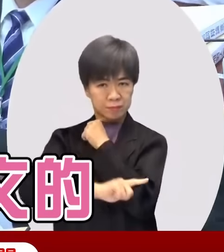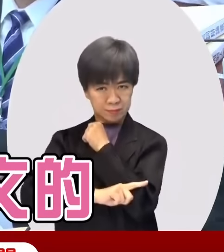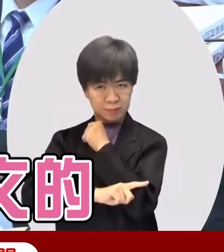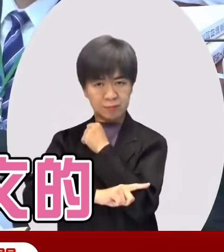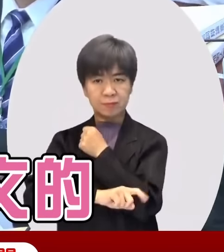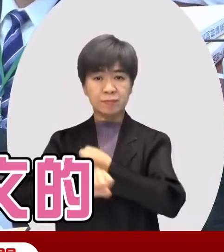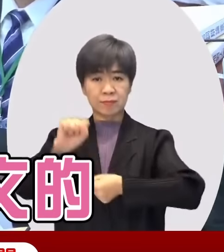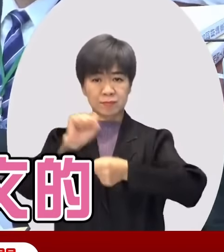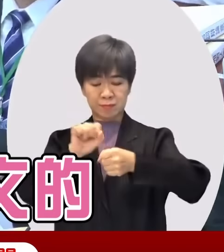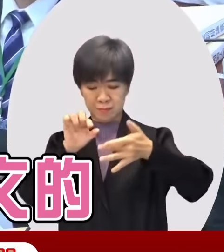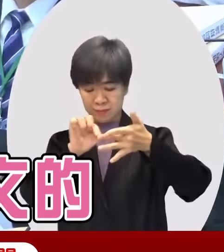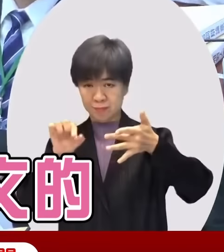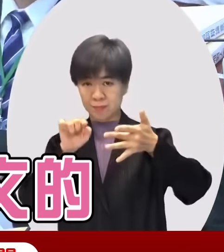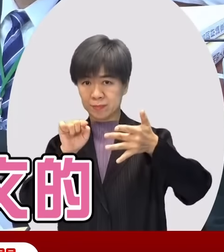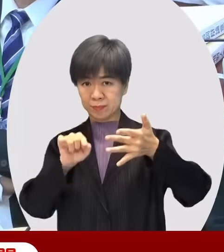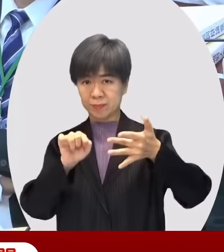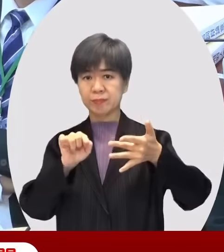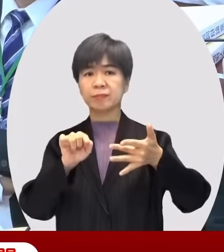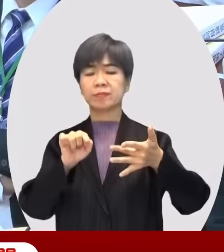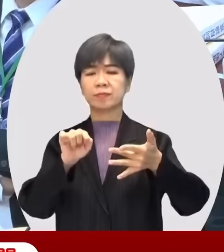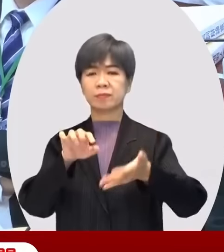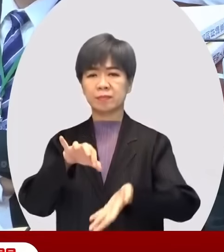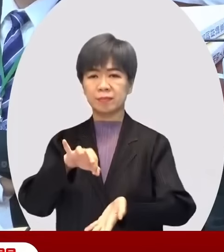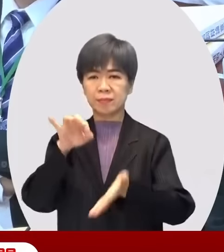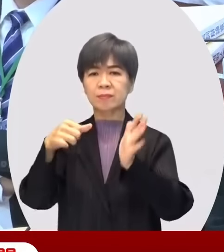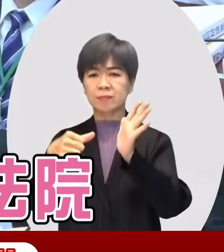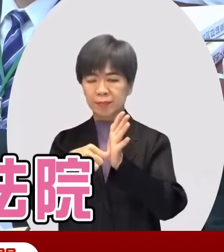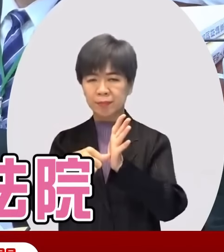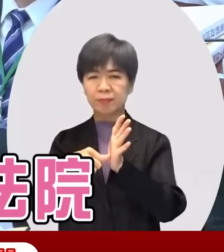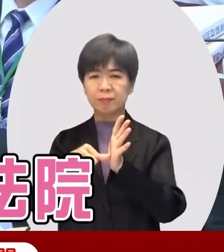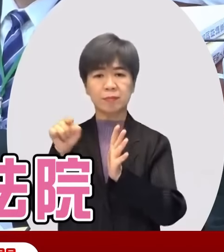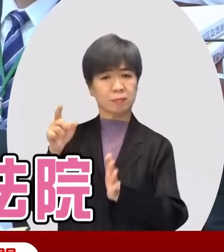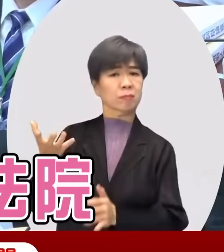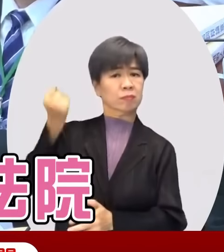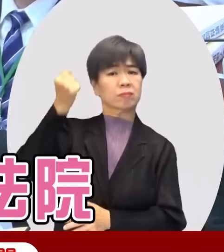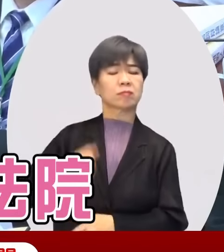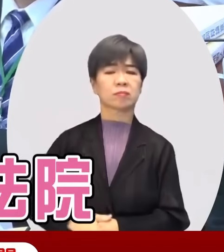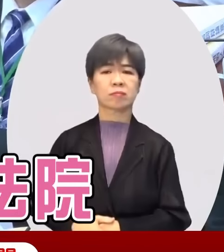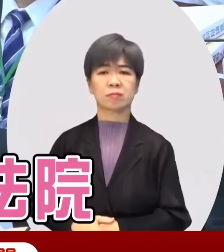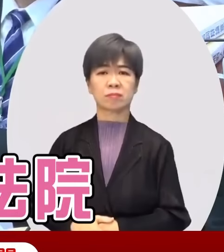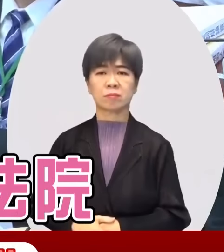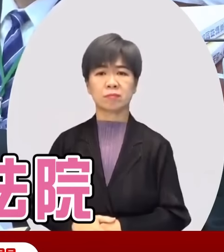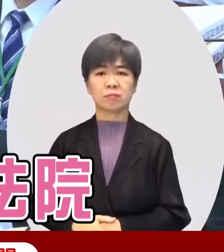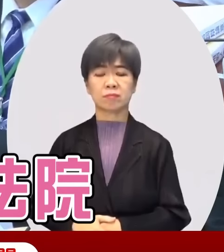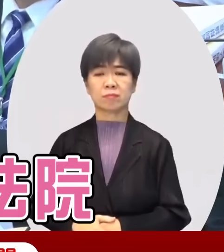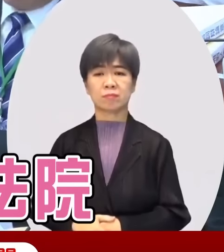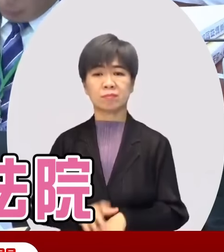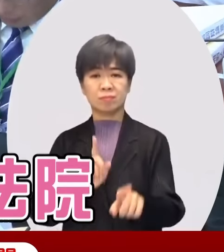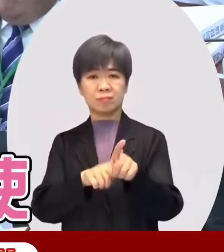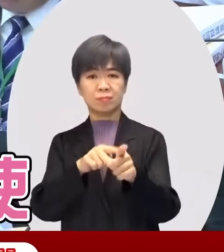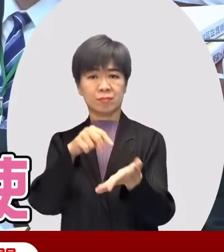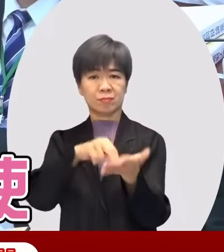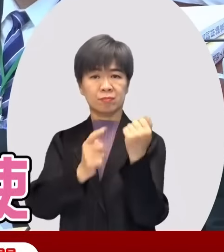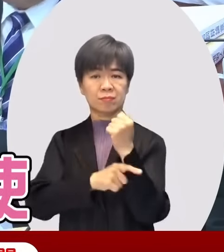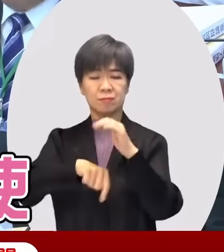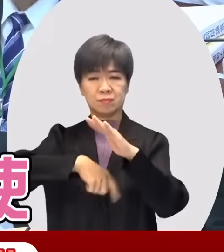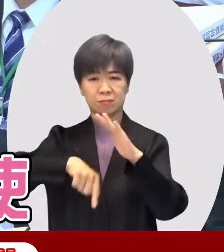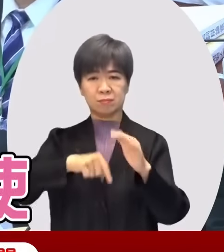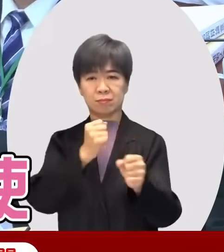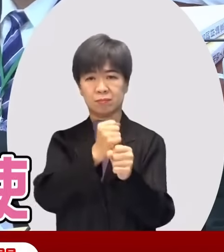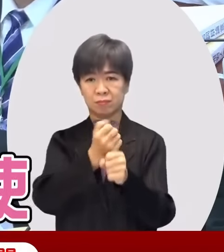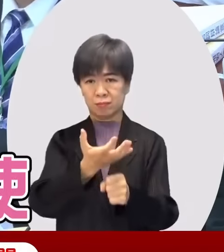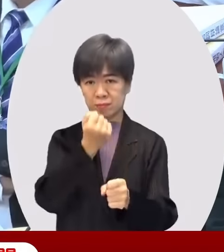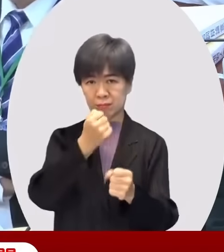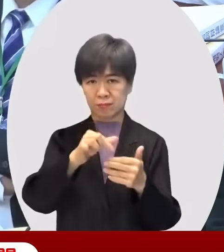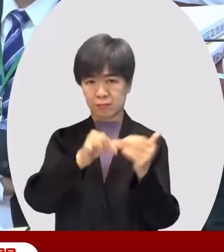法增修条文的这个提名权，所以他不是依据立法院职权行使法